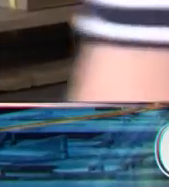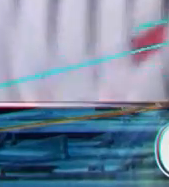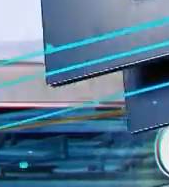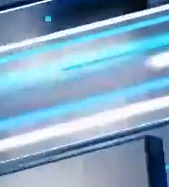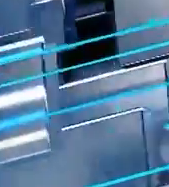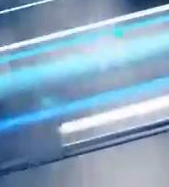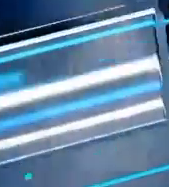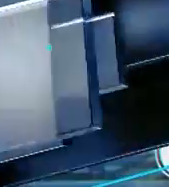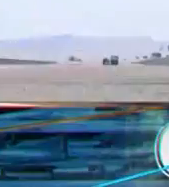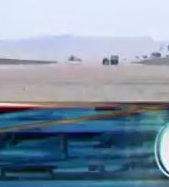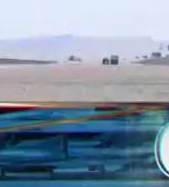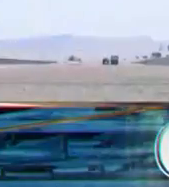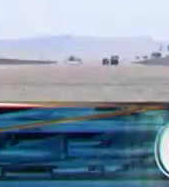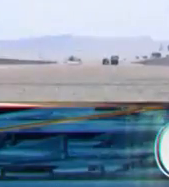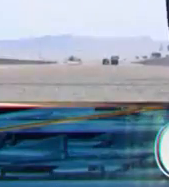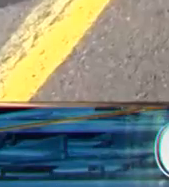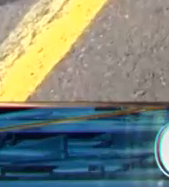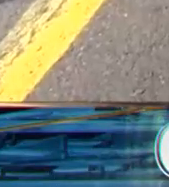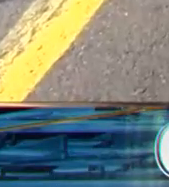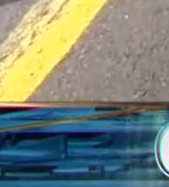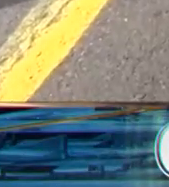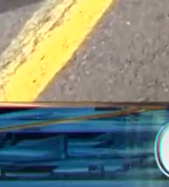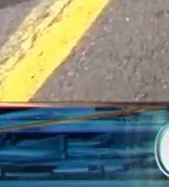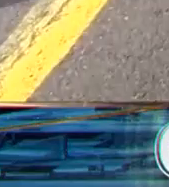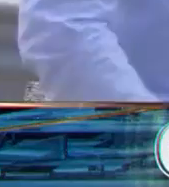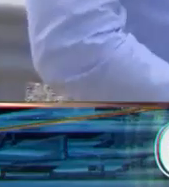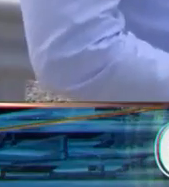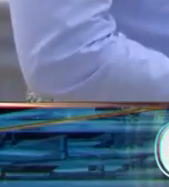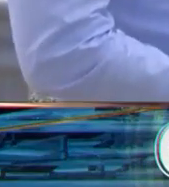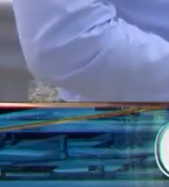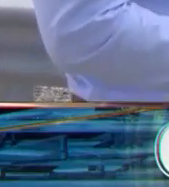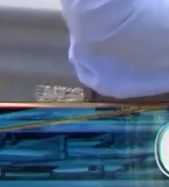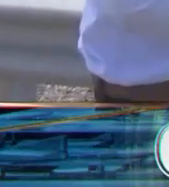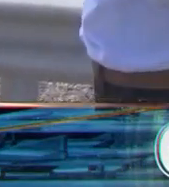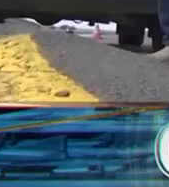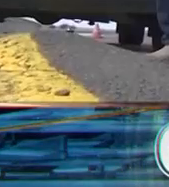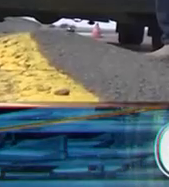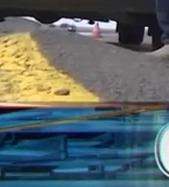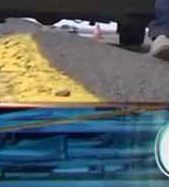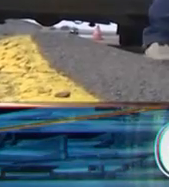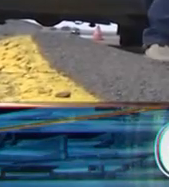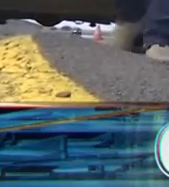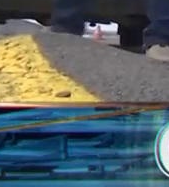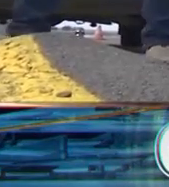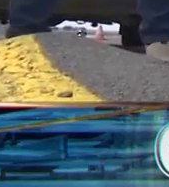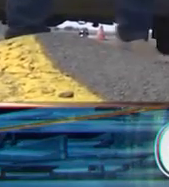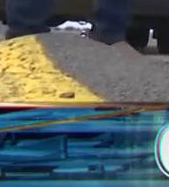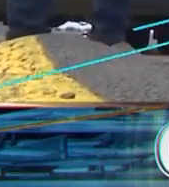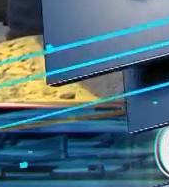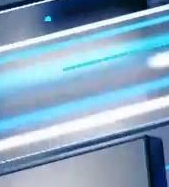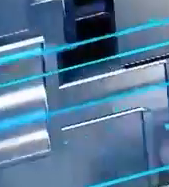Узбекистана. Дорожные страсти. На жалобу жителей села Лепсе о некачественном дорожном покрытии отреагировал